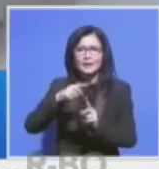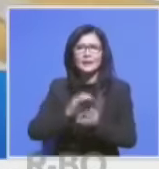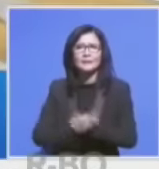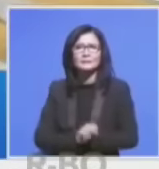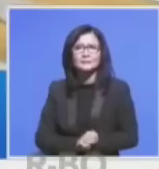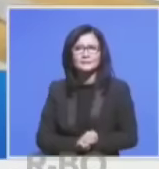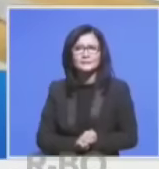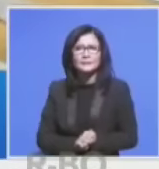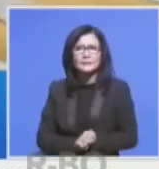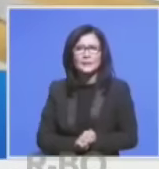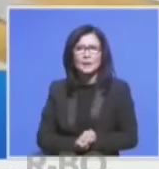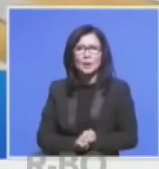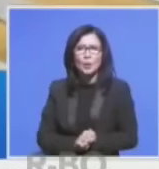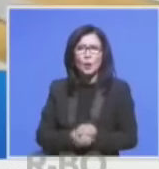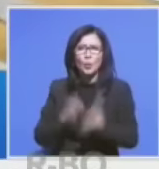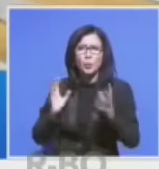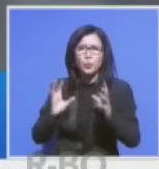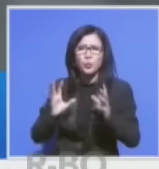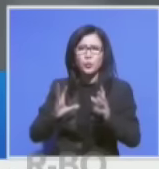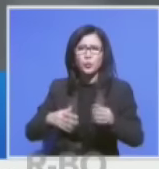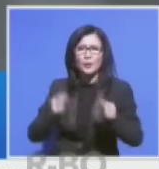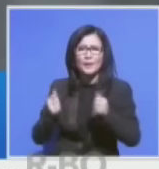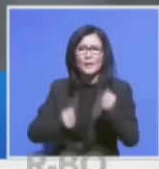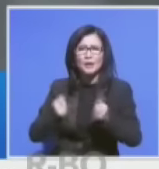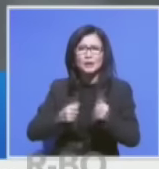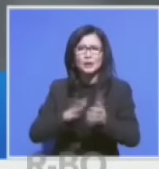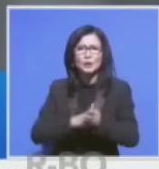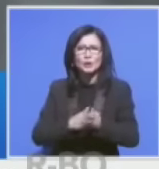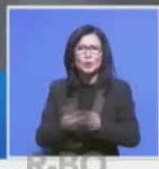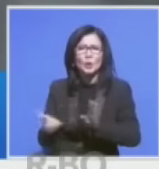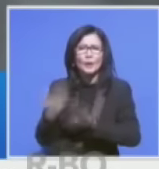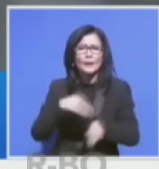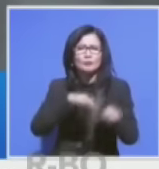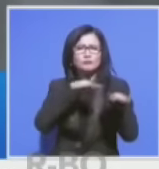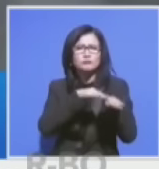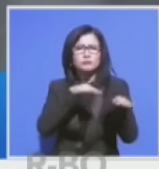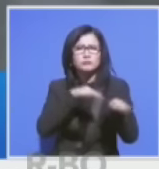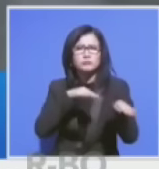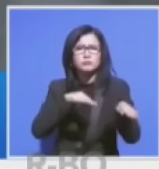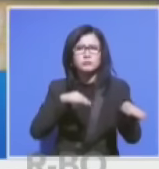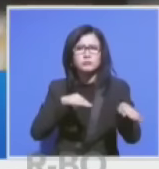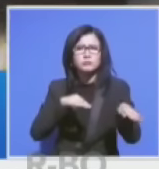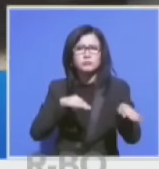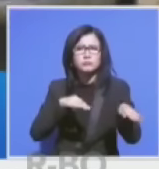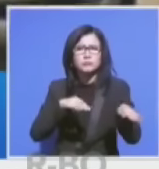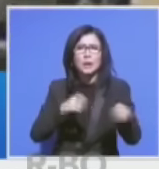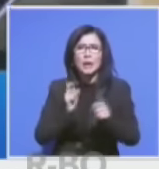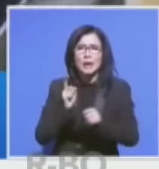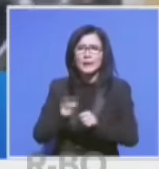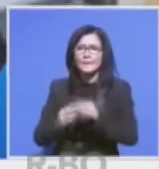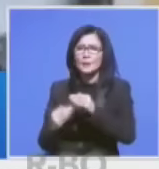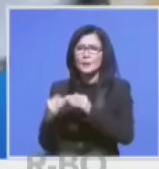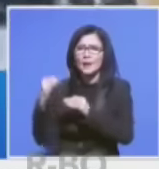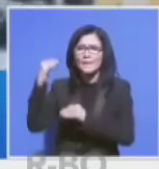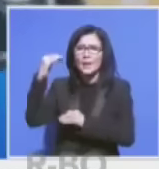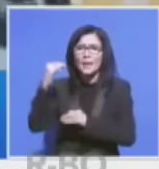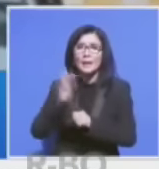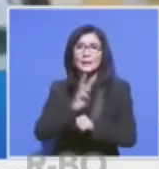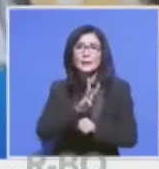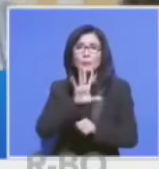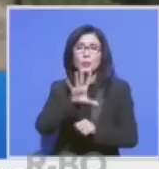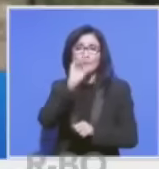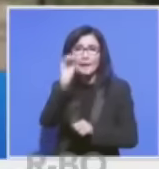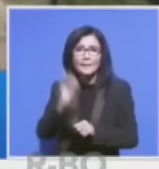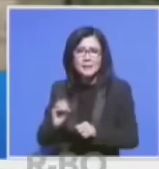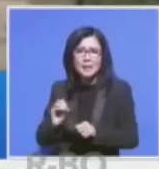Agung. Volume kendaraan di kawasan sentral ibu kota ini pun kembali padat. Bahkan kemacetan diklaim meningkat sebesar